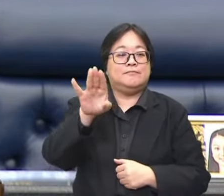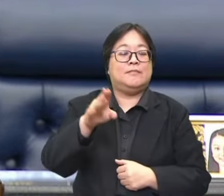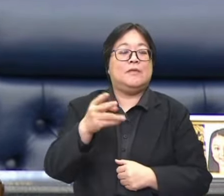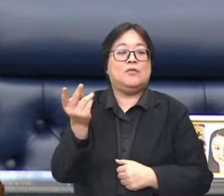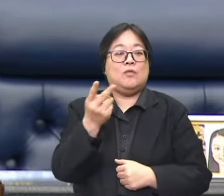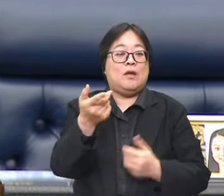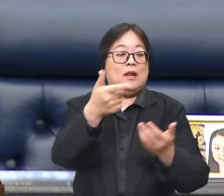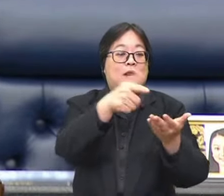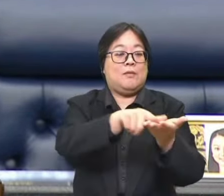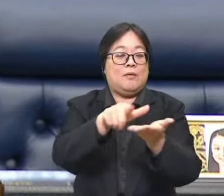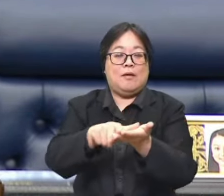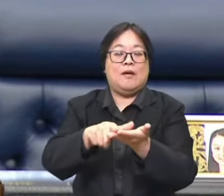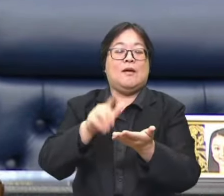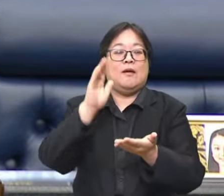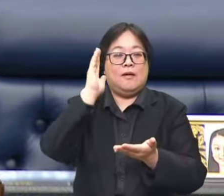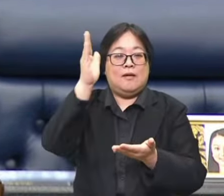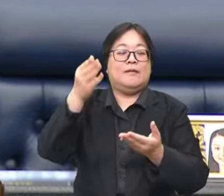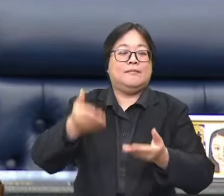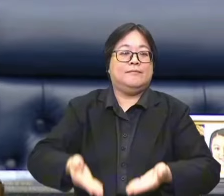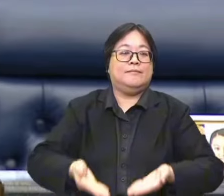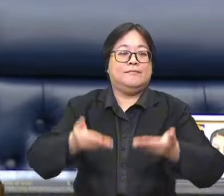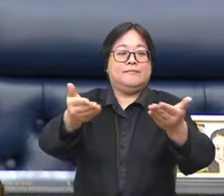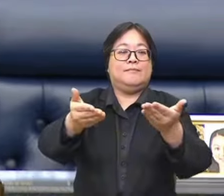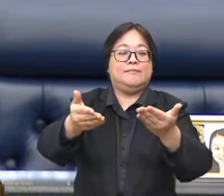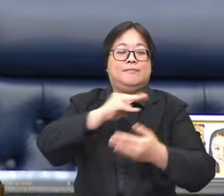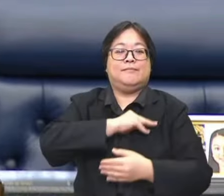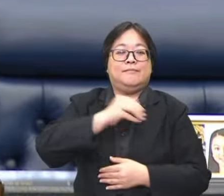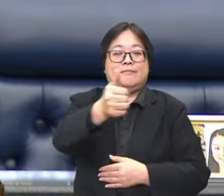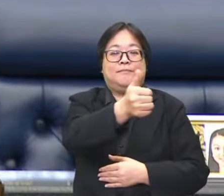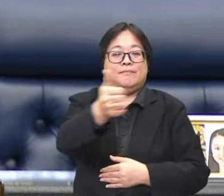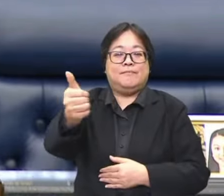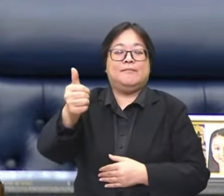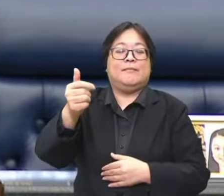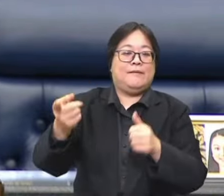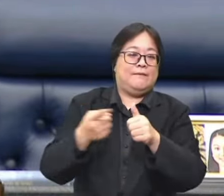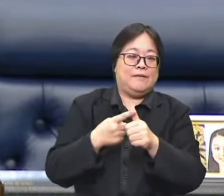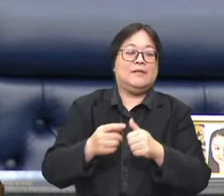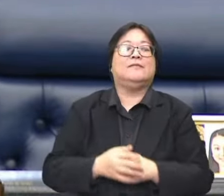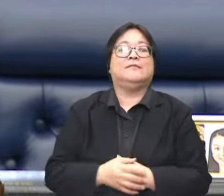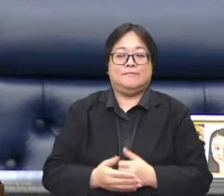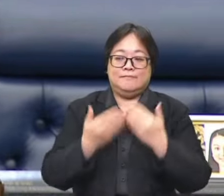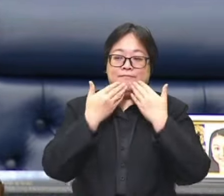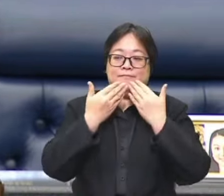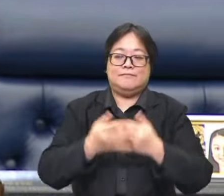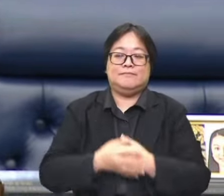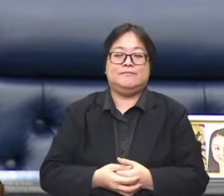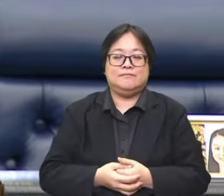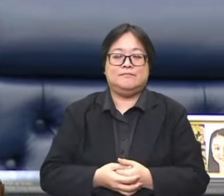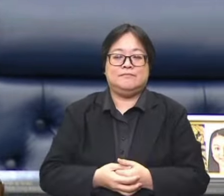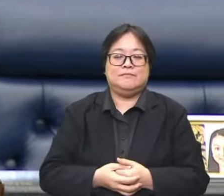kedua-dua laporan ini akan kelak dibentangkan kepada Jemaah Menteri terlebih dahulu. Sekian, terima kasih.